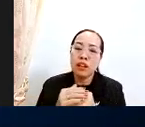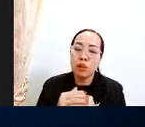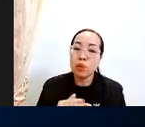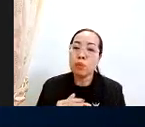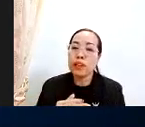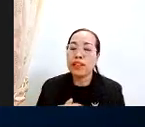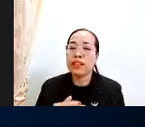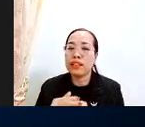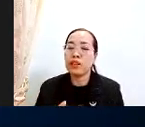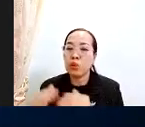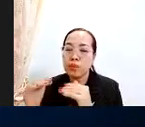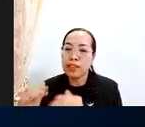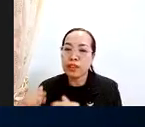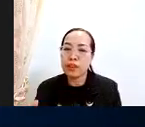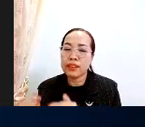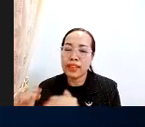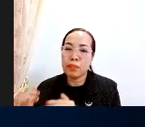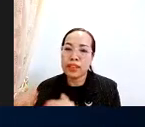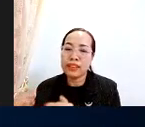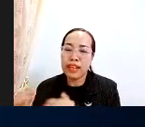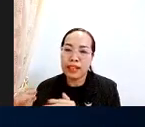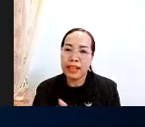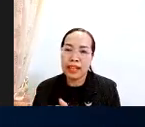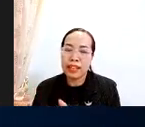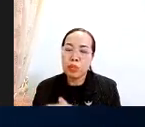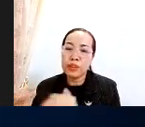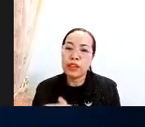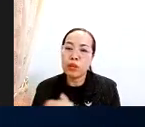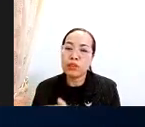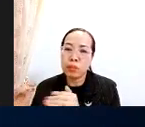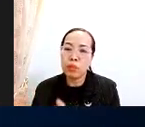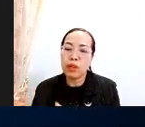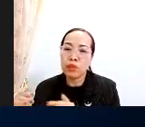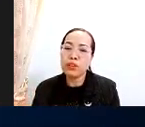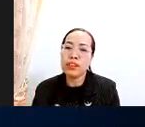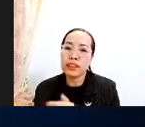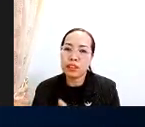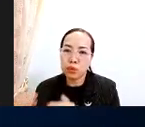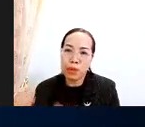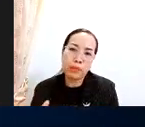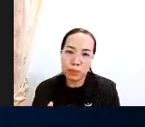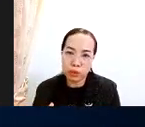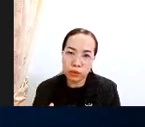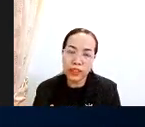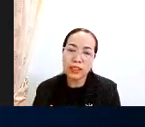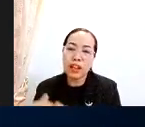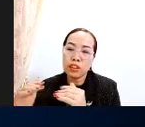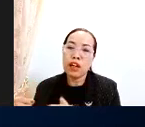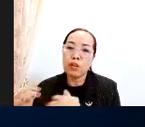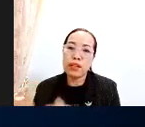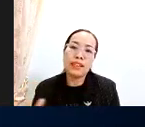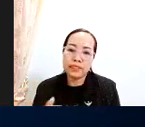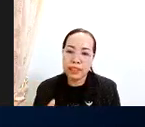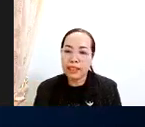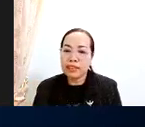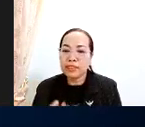tại ruộng kia kết ruộng kia thuở xa mà kỳ xa hạc ca vinh thư lông tại mùi nốt dương nâng tự tùa bàm phiệt chốc cháy tự